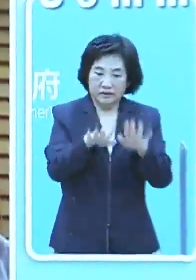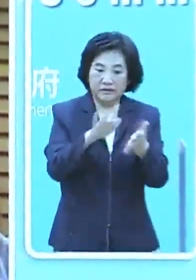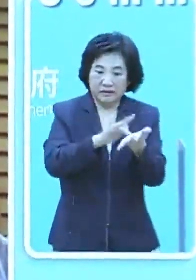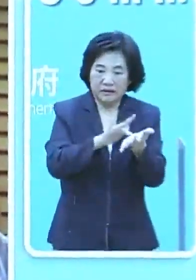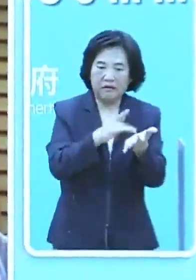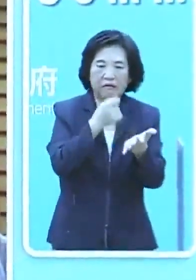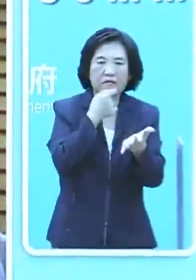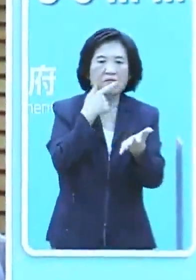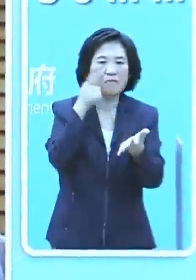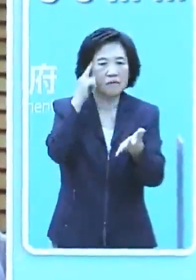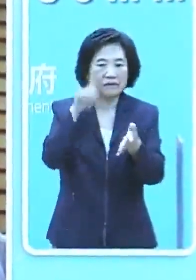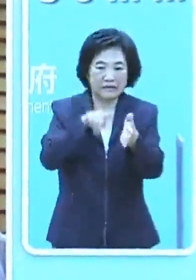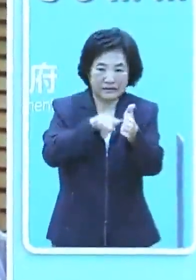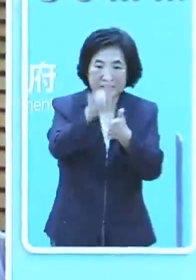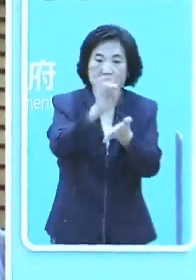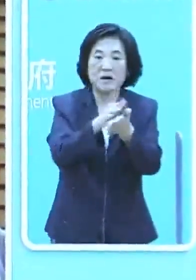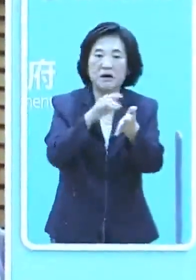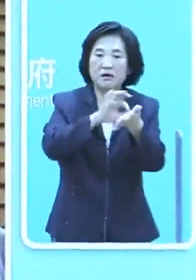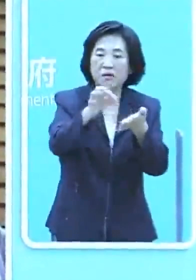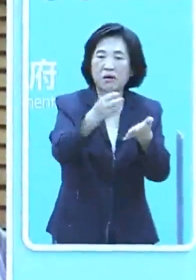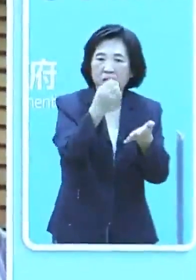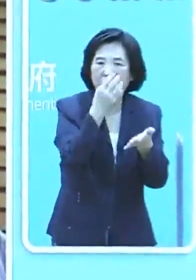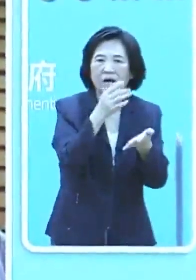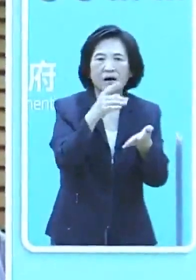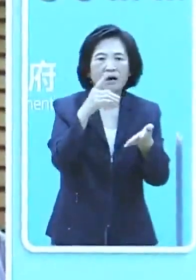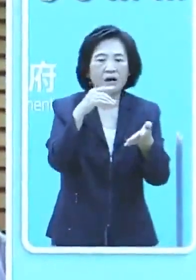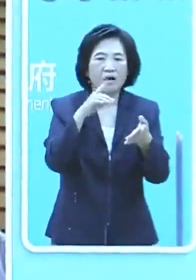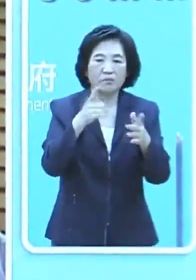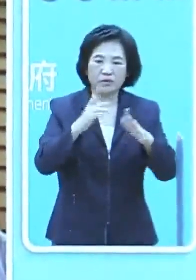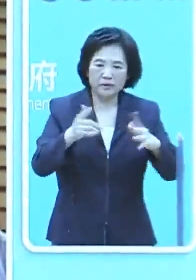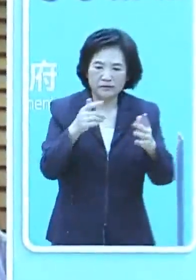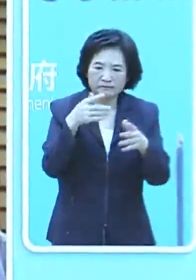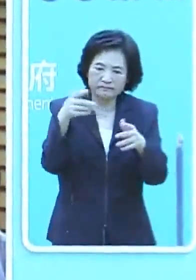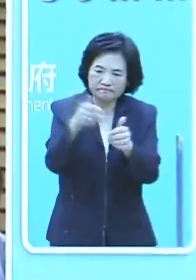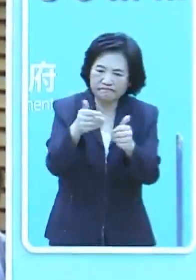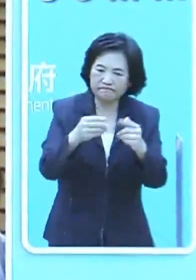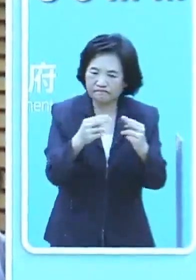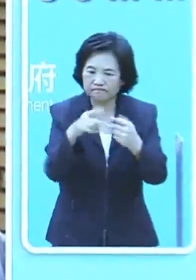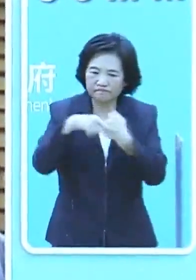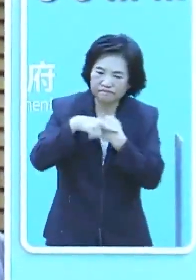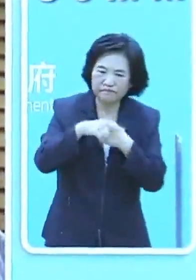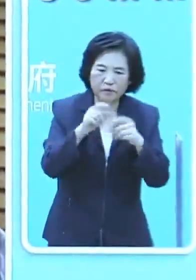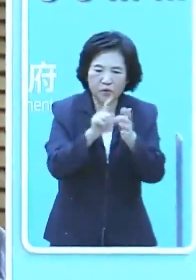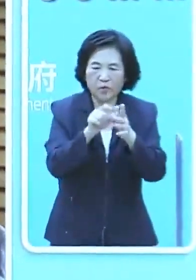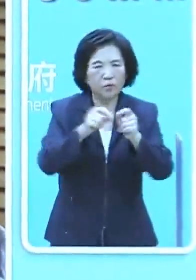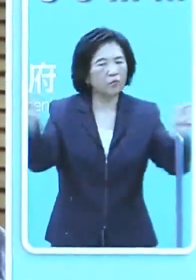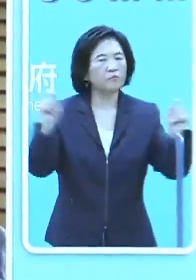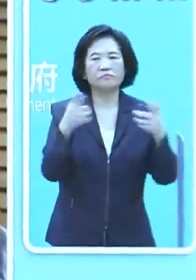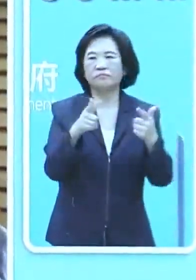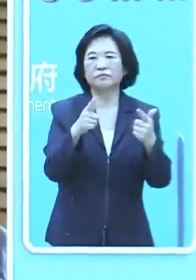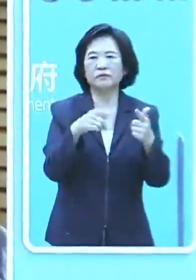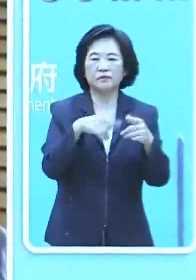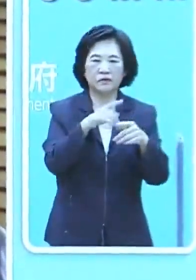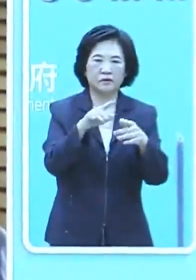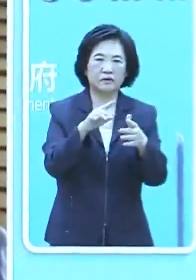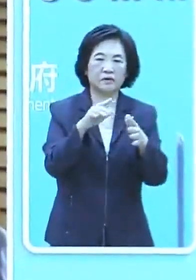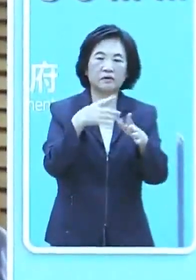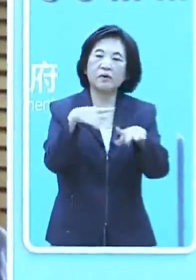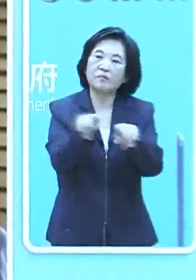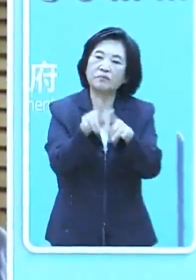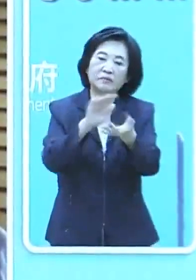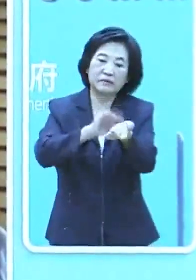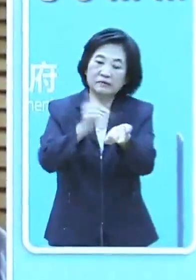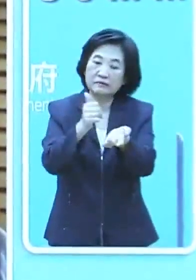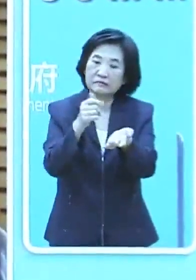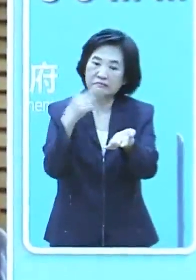那种比较进化的药，所以原则上它对很多药物的交互作用相当复杂。那一般来讲，医生要评估你适合不